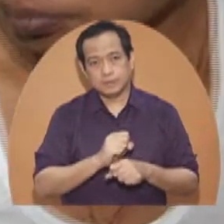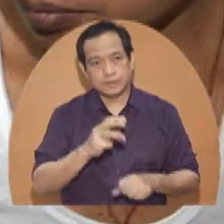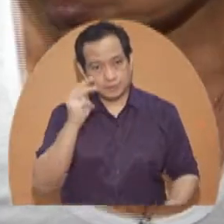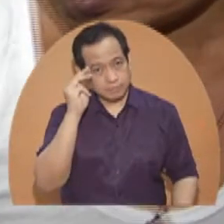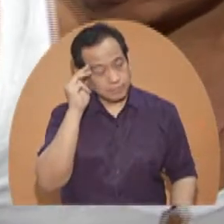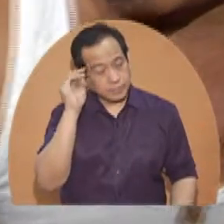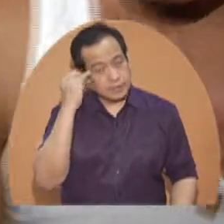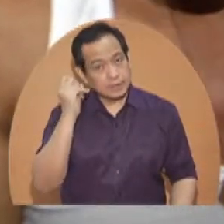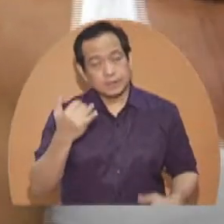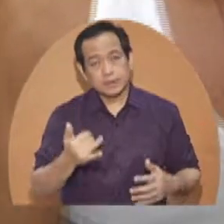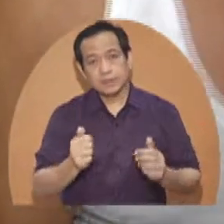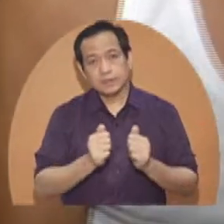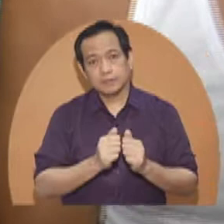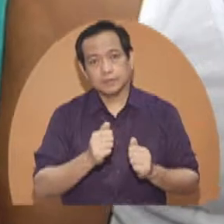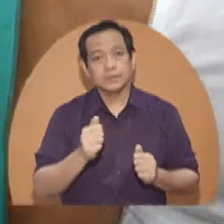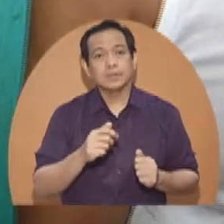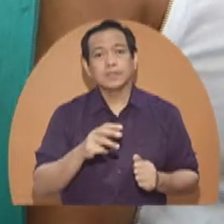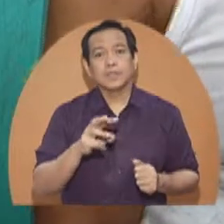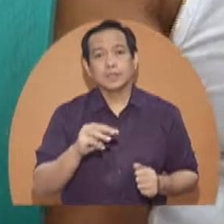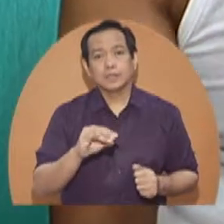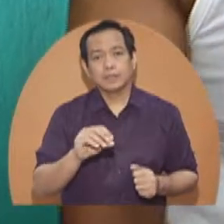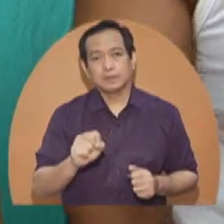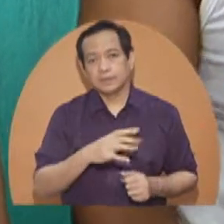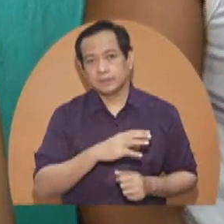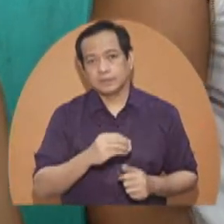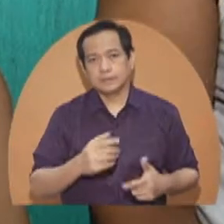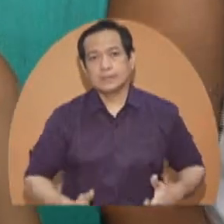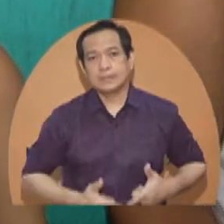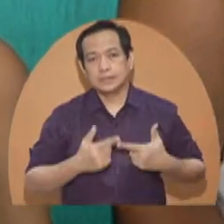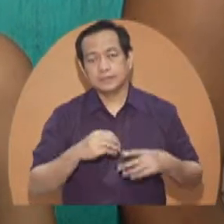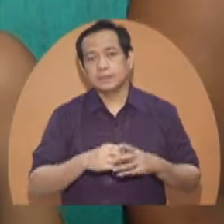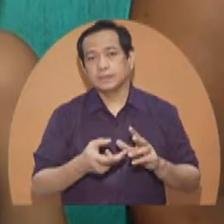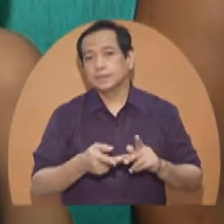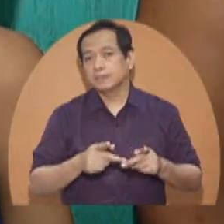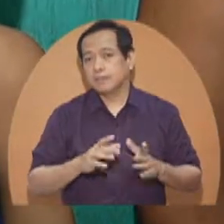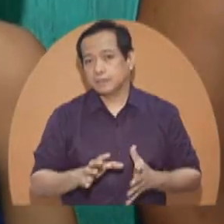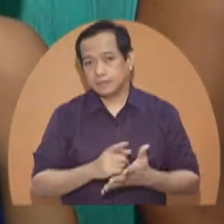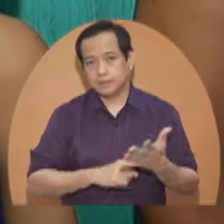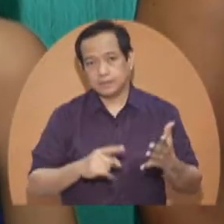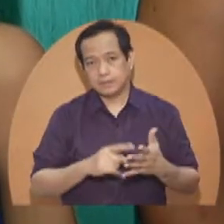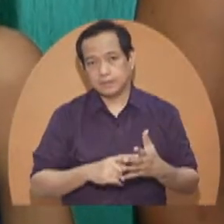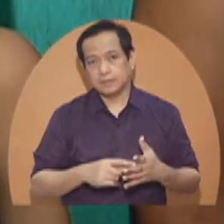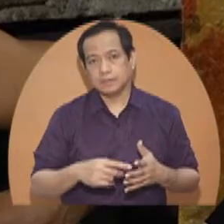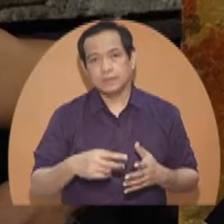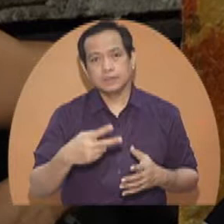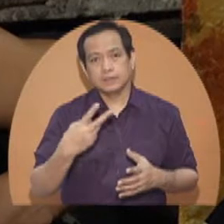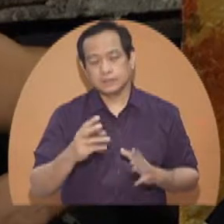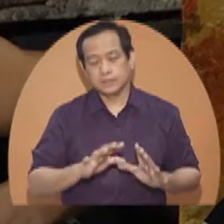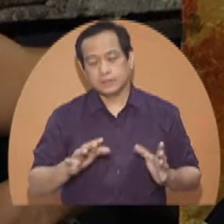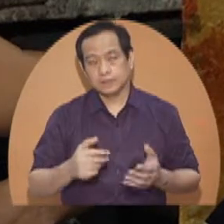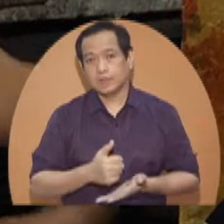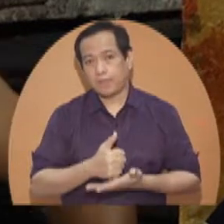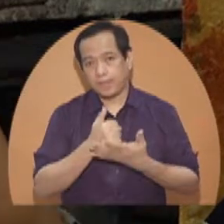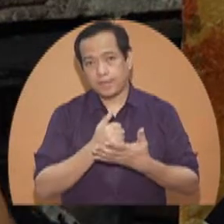trabaho na at si Mark Justin na lamang ang kasama ni Moises at ang kanyang live-in partner. Nakakatulong pong anak kong dalawa,